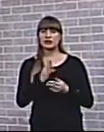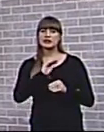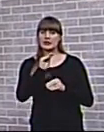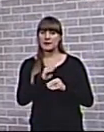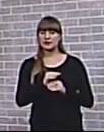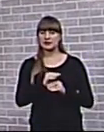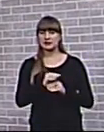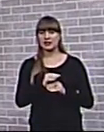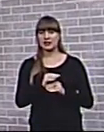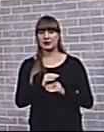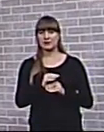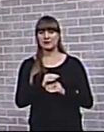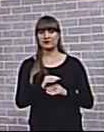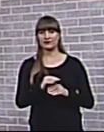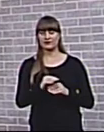преференции,